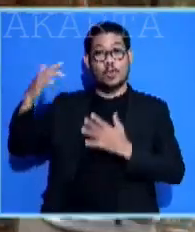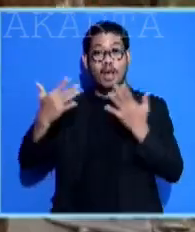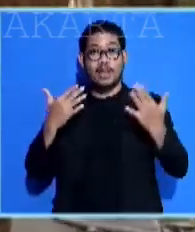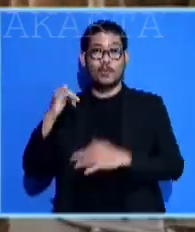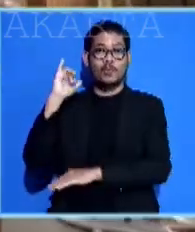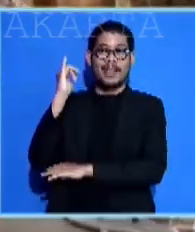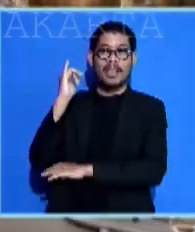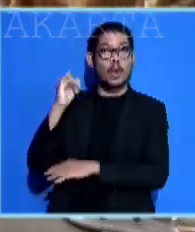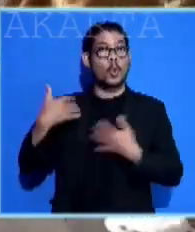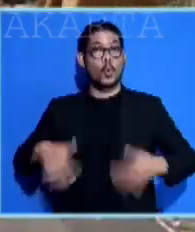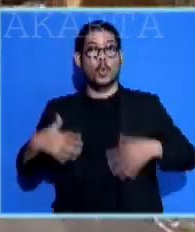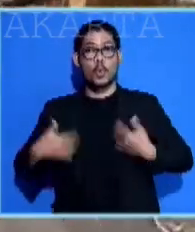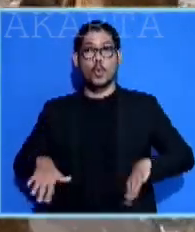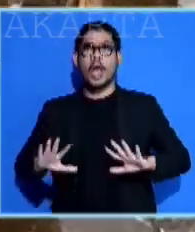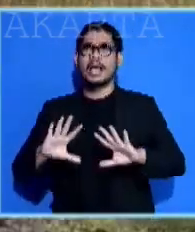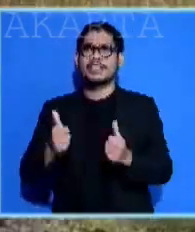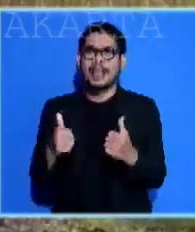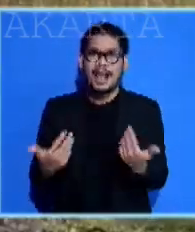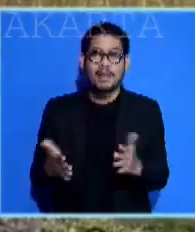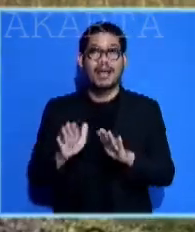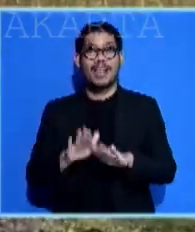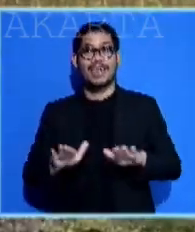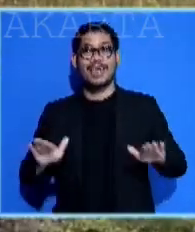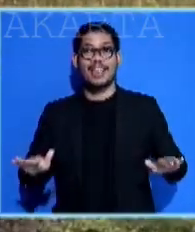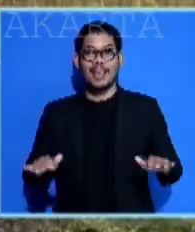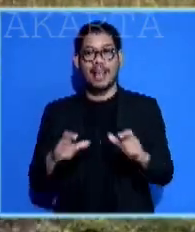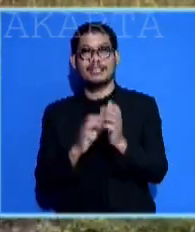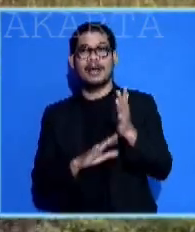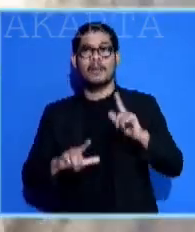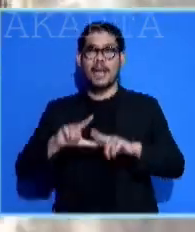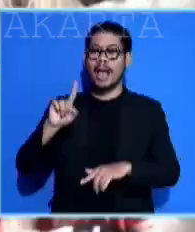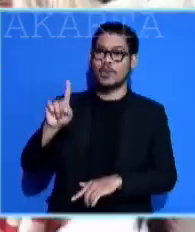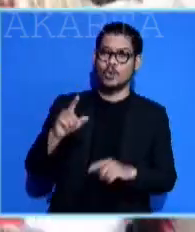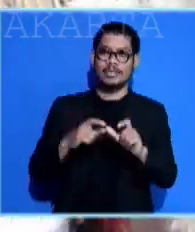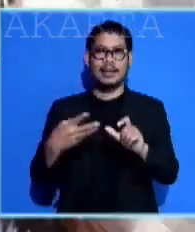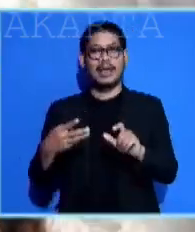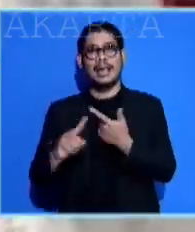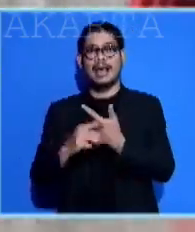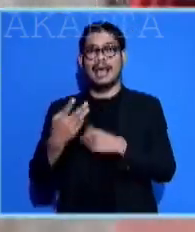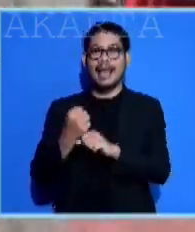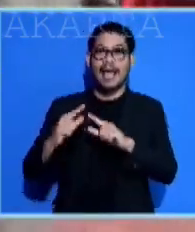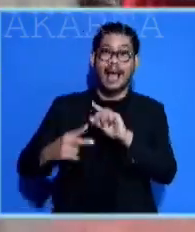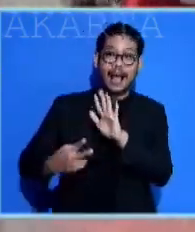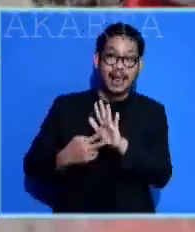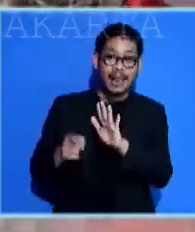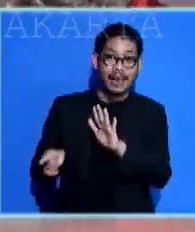ini merupakan hasil karya siswa-siswi SMA Negeri 1 Seyegan Kabupaten Sleman.